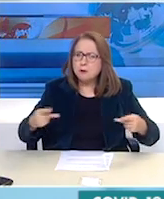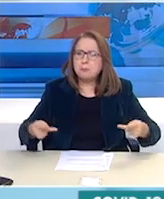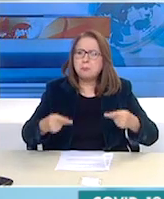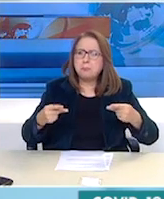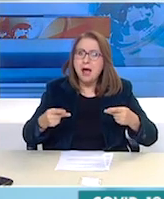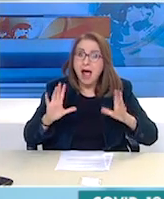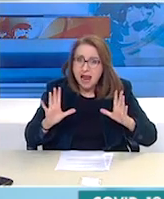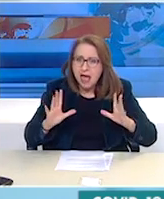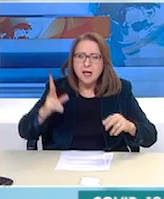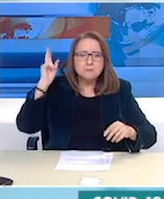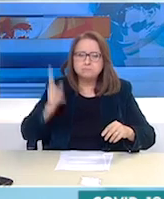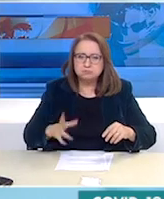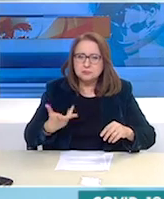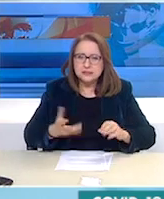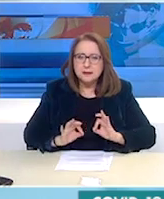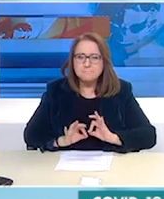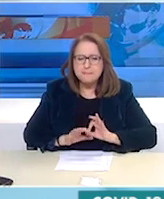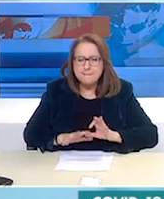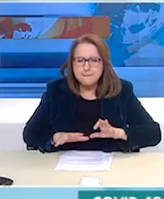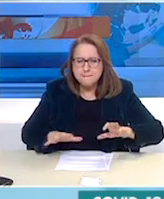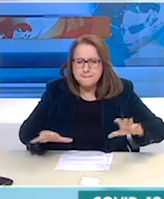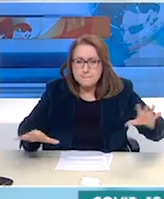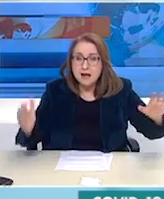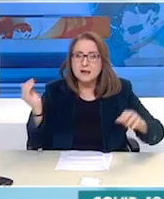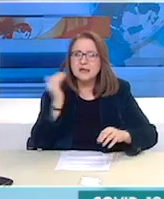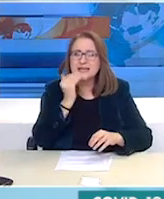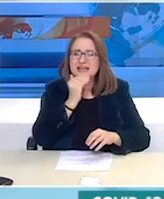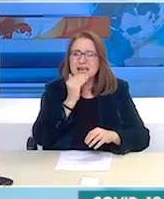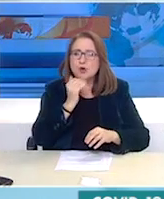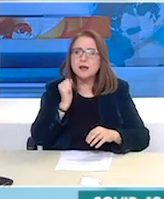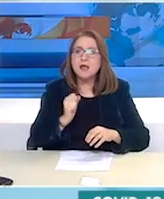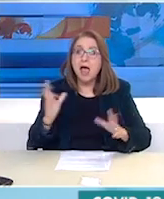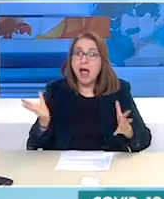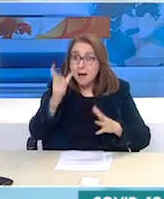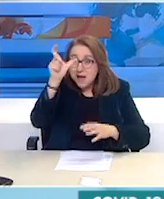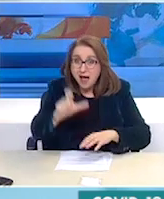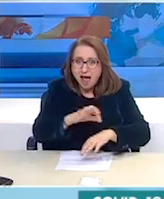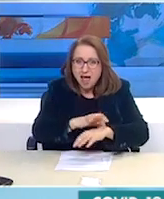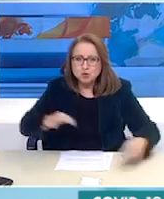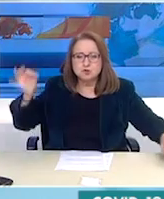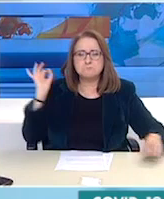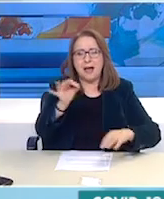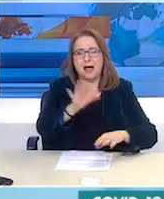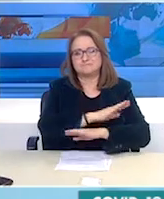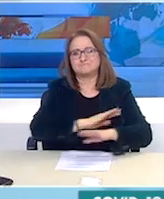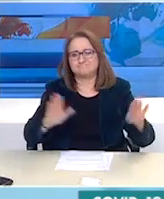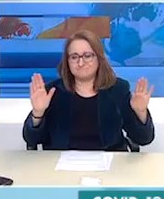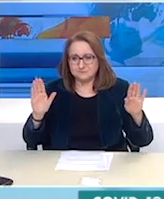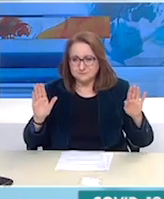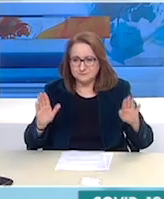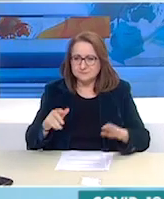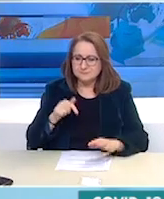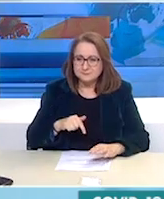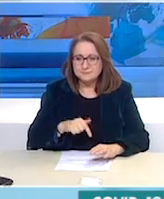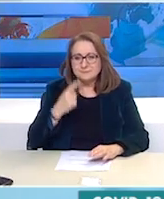παρόντος, ούτε προς το χειρότερο, ούτε προς το καλύτερο. Αλλά καταλαβαίνετε ότι για να γίνει μια τέτοια ανάλυση θέλει πολλά δεδομένα. Δεδομένα κλινικά